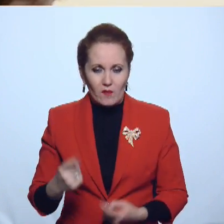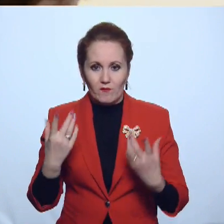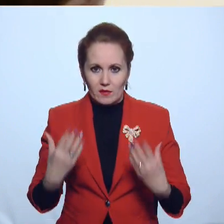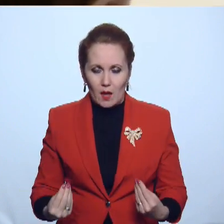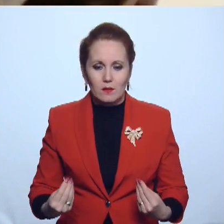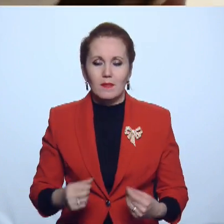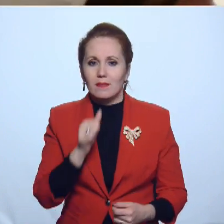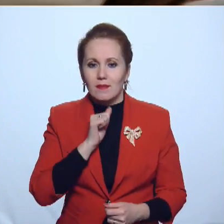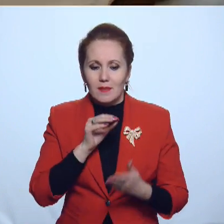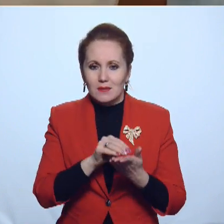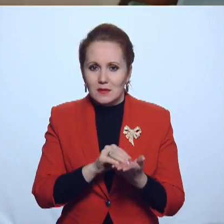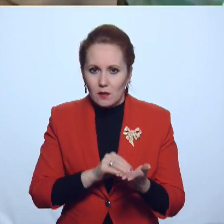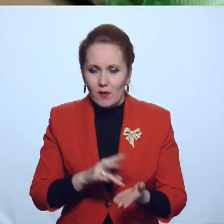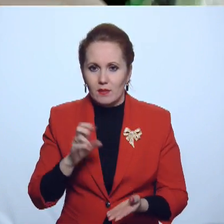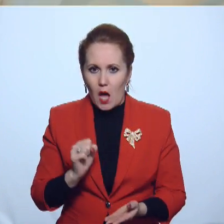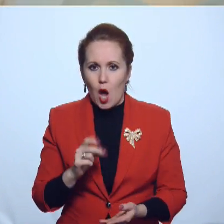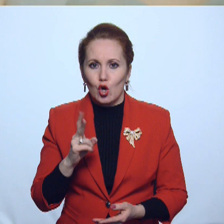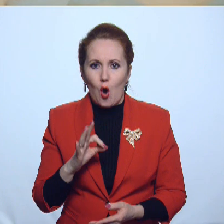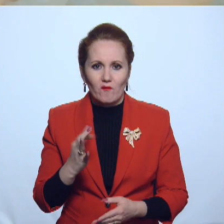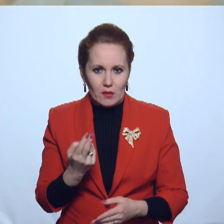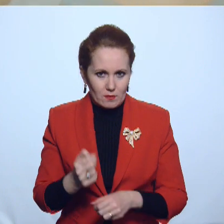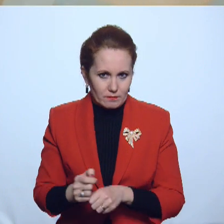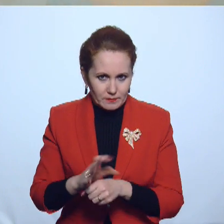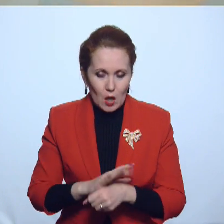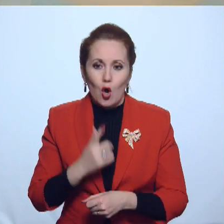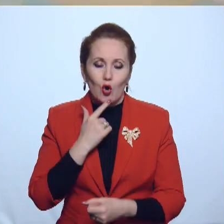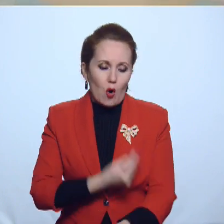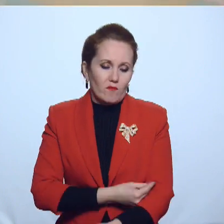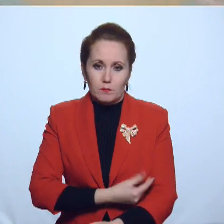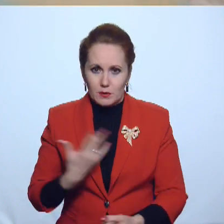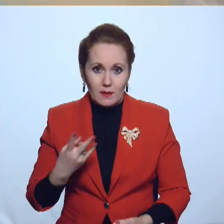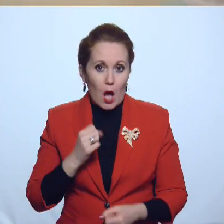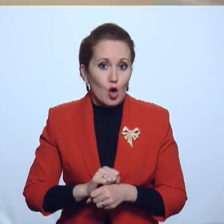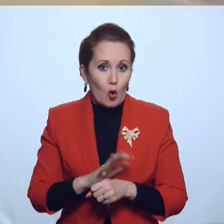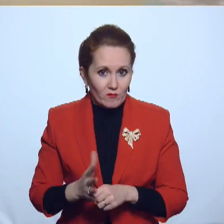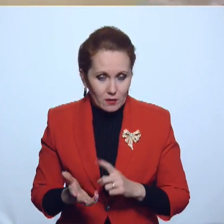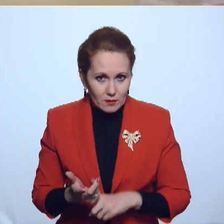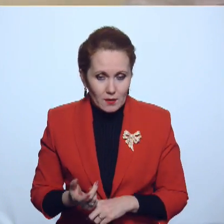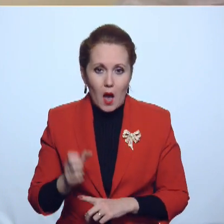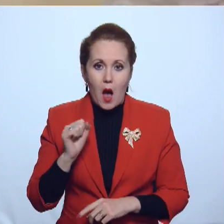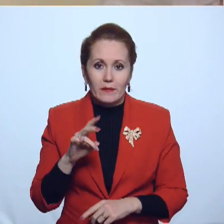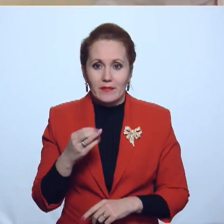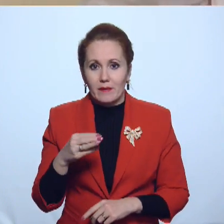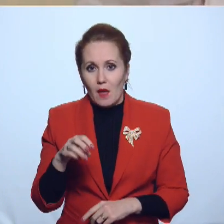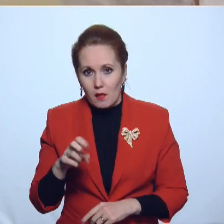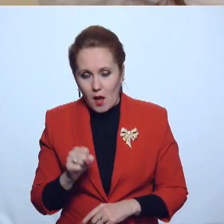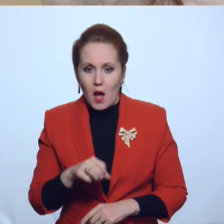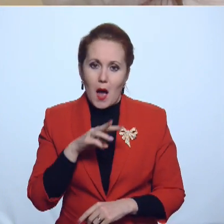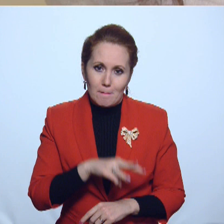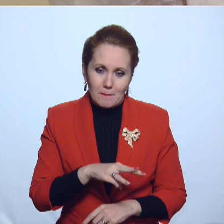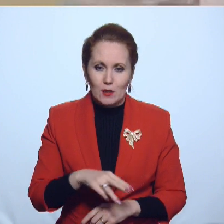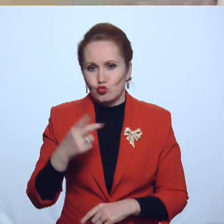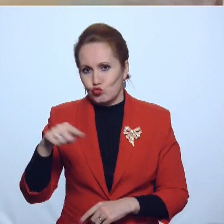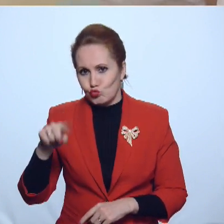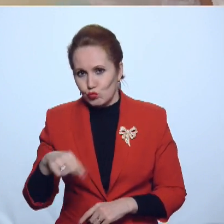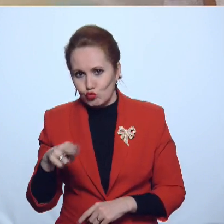барьерное тестирование на ковид. Здесь берем кровь на ковид, на антитела, на М и G. М